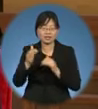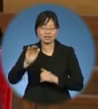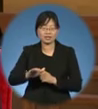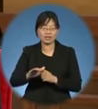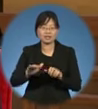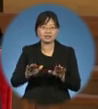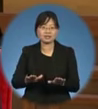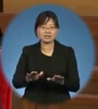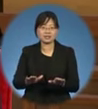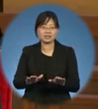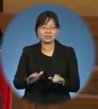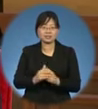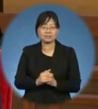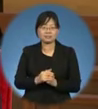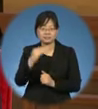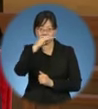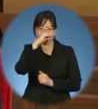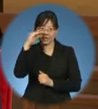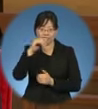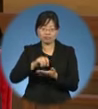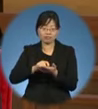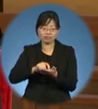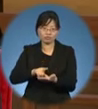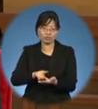사실 정상적인 그